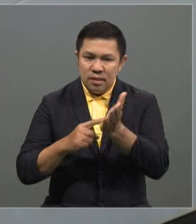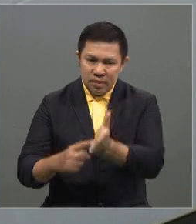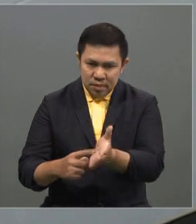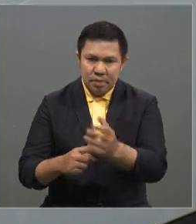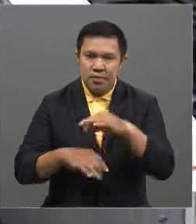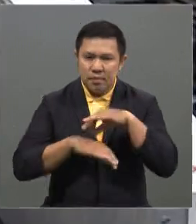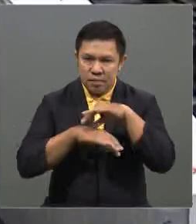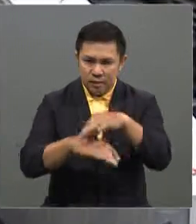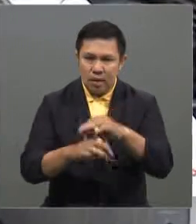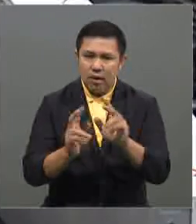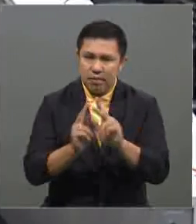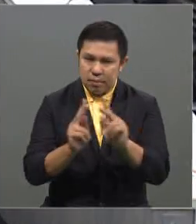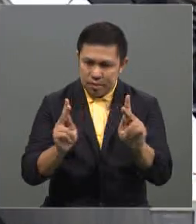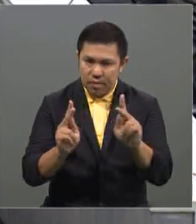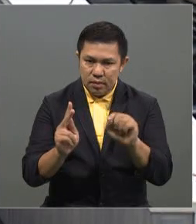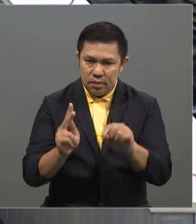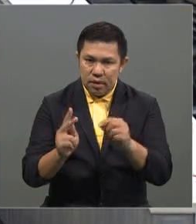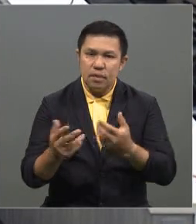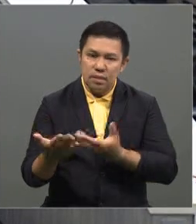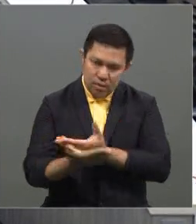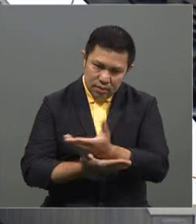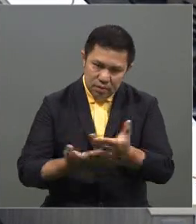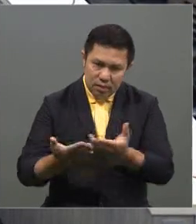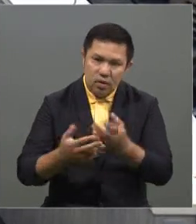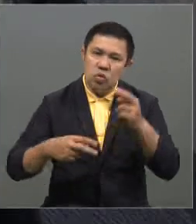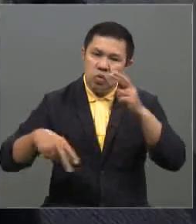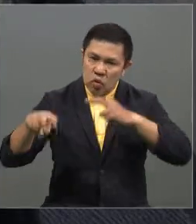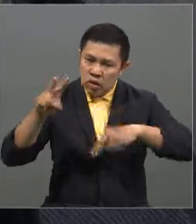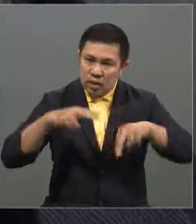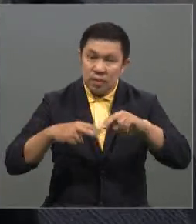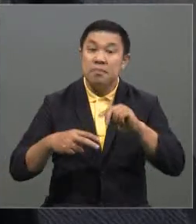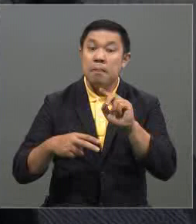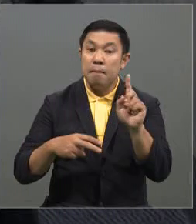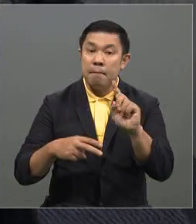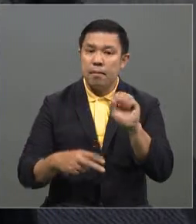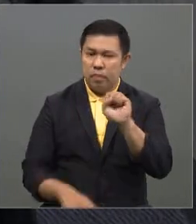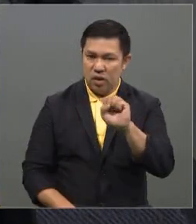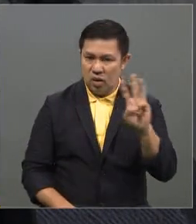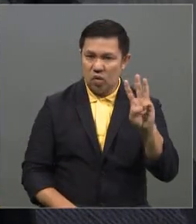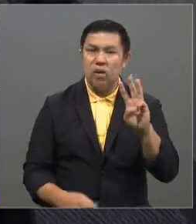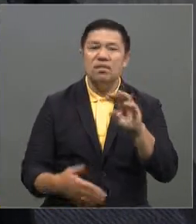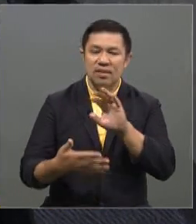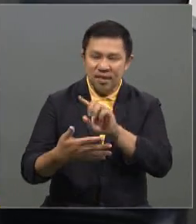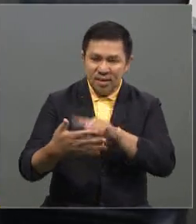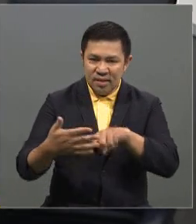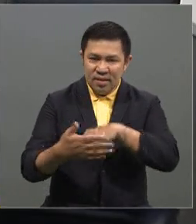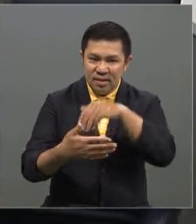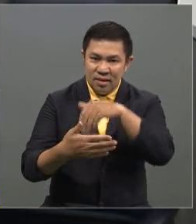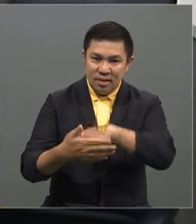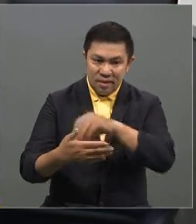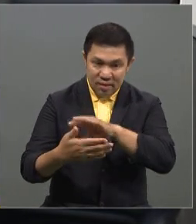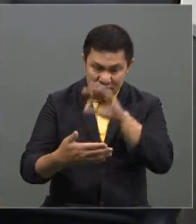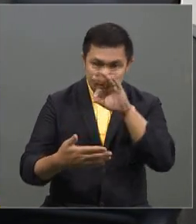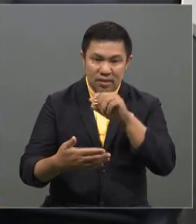คณะกรรมาธิการวิสามัญพิจารณาศึกษาตรวจสอบการเลือกสมาชิกวุฒิสภาที่มีนายสมชายแสวงการ